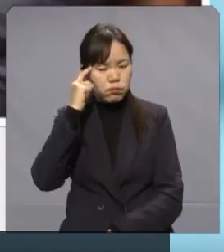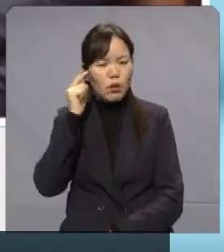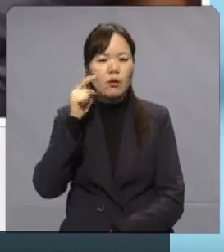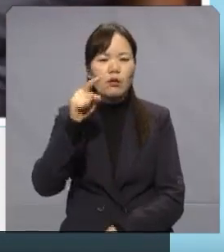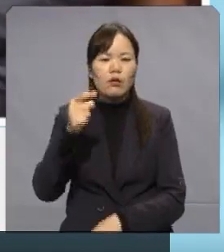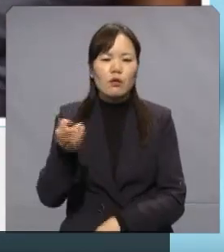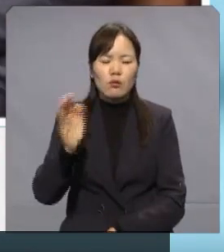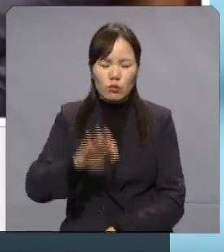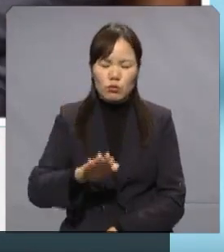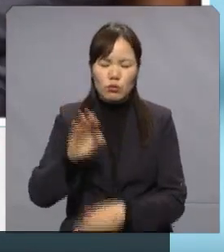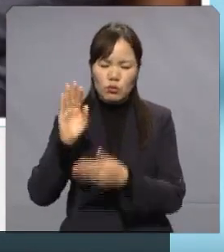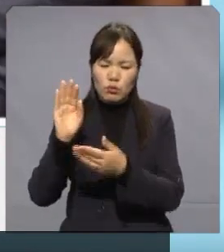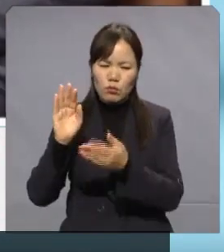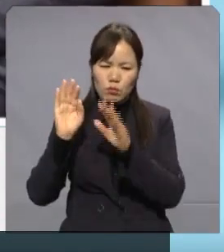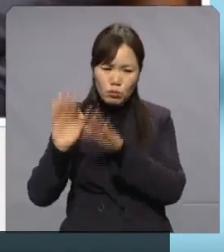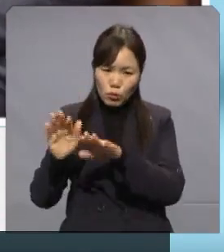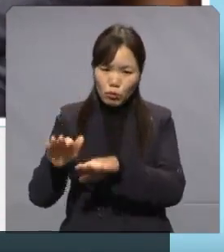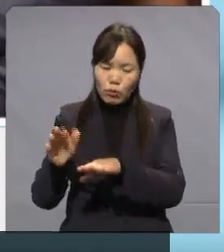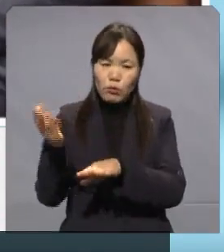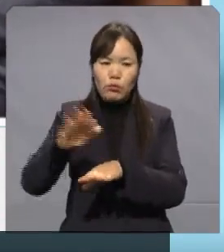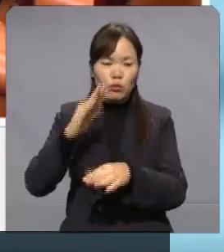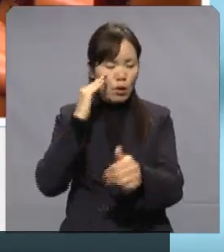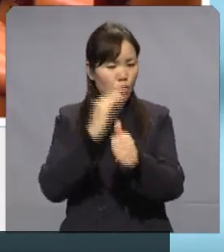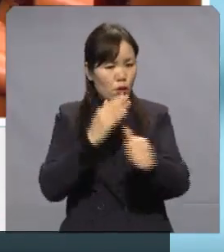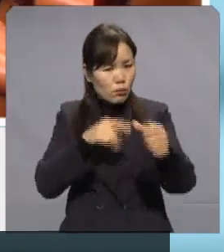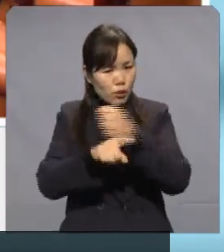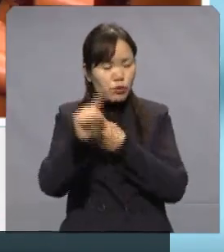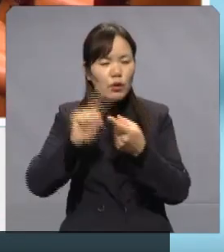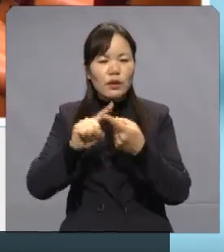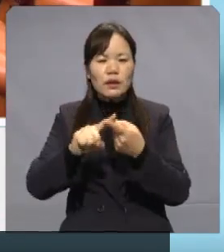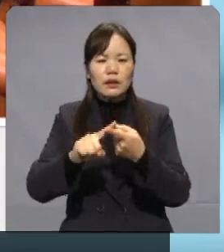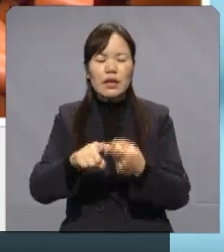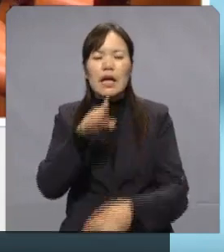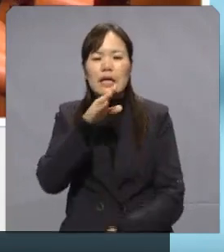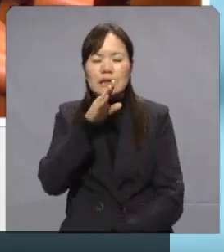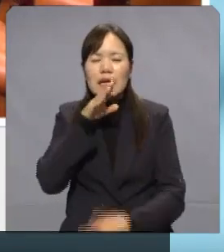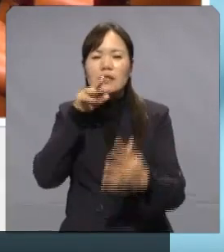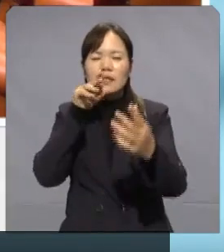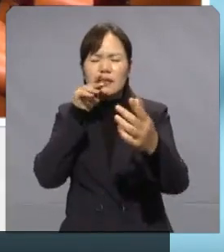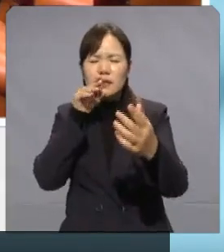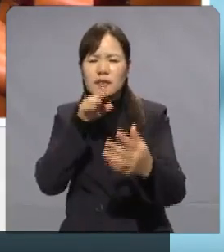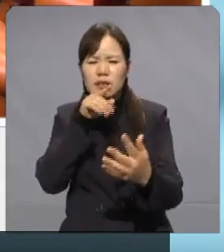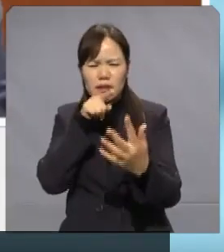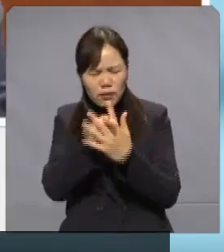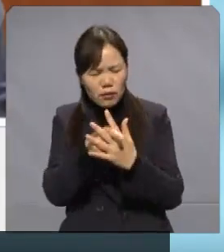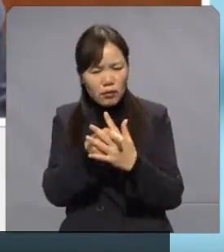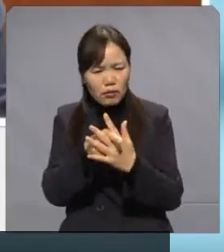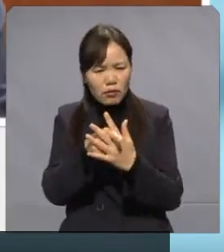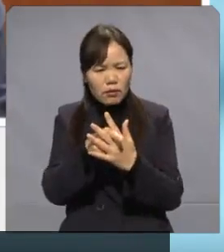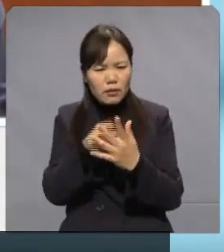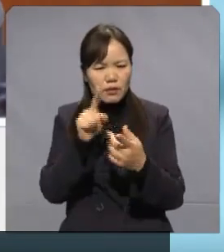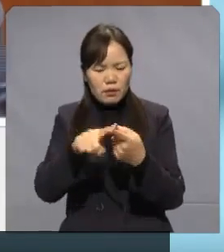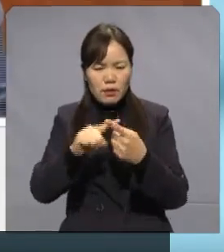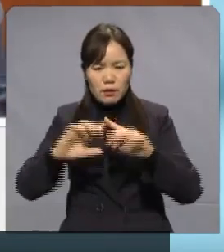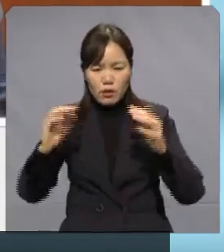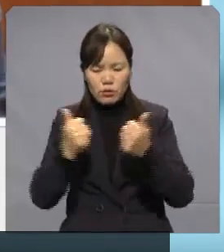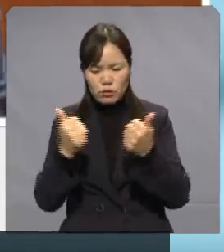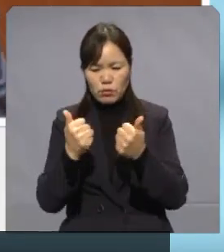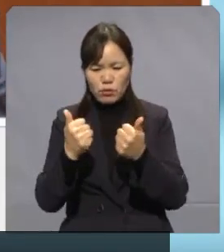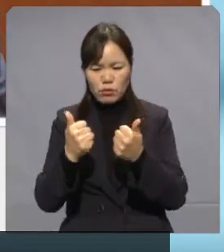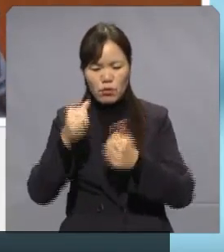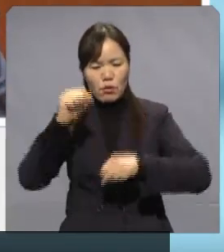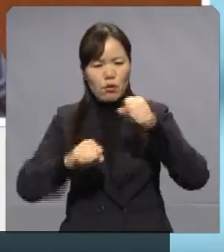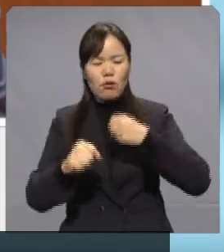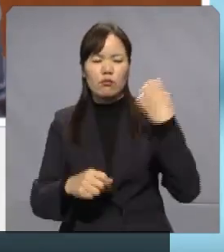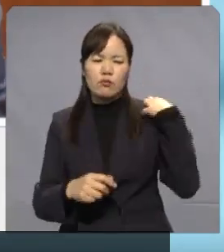유임을 시키고 있는 건데, 그러면 왜 해임돼야 되는지를 진실에 가까운 규명을 국회가 해줘야 할 역할, 그게 있는 것이죠. 근데 그걸